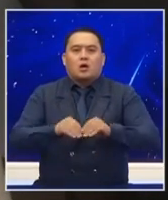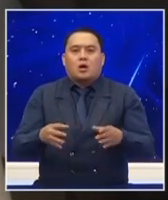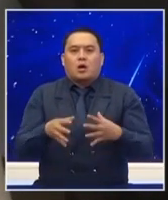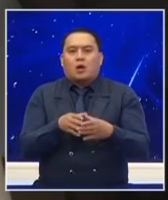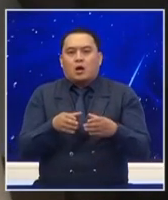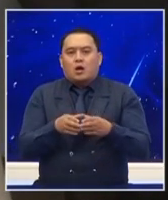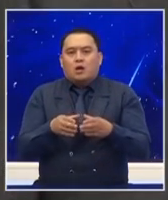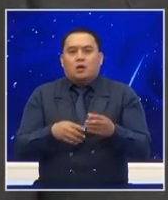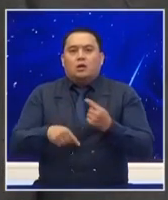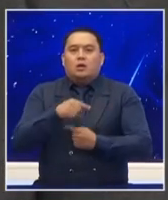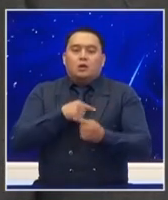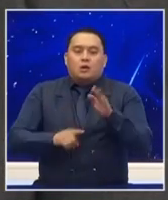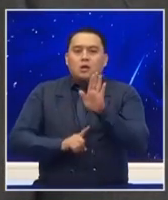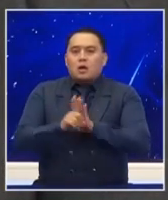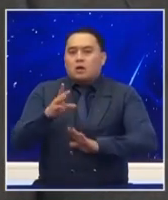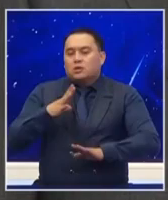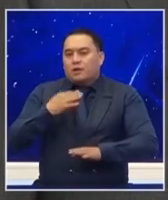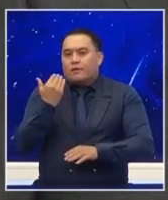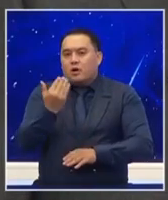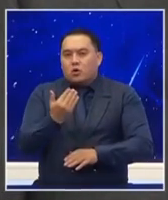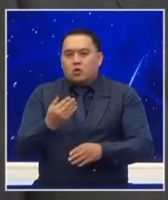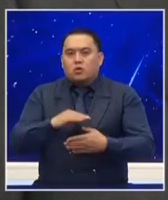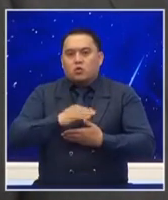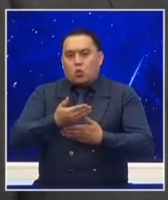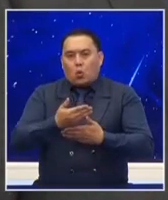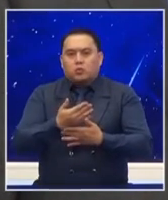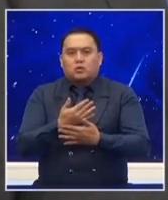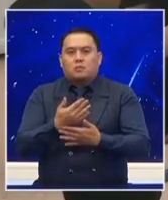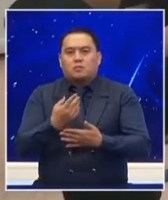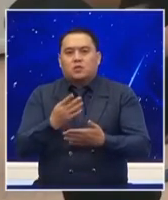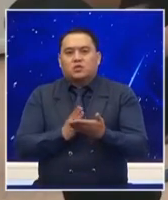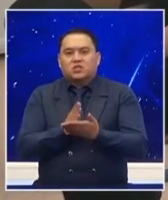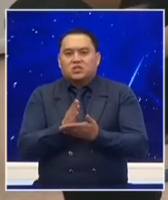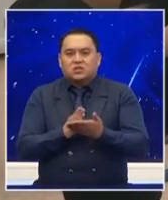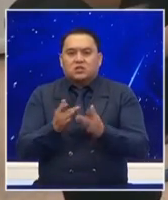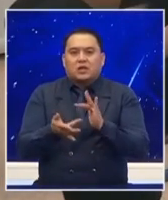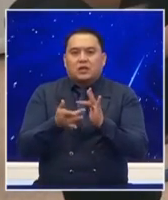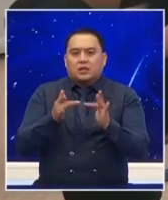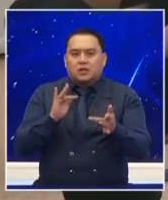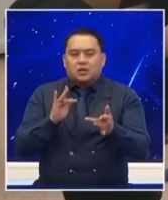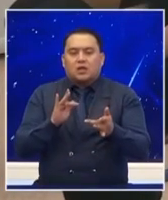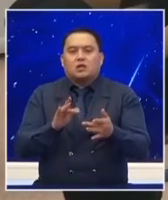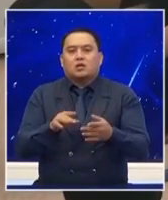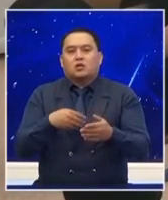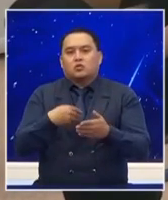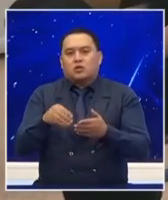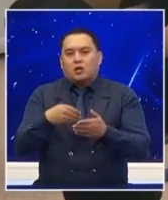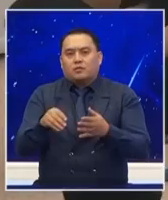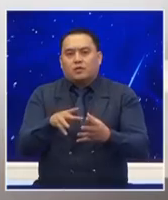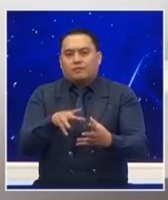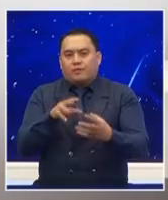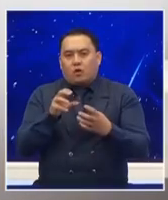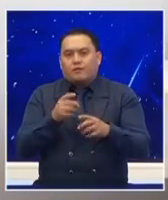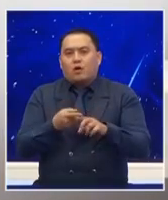ауылының енді кәсіп бастаған қыз-келіншектеріне ноутбуктер, бір жыл бойына қызмет көрсететін интернет пен роутерлер алып берді. Ондағы